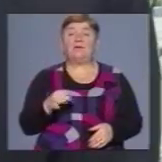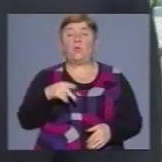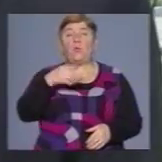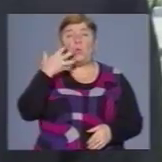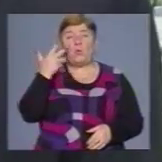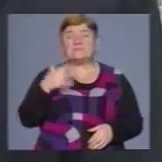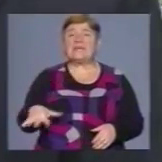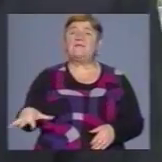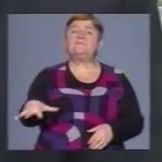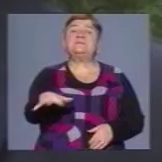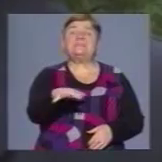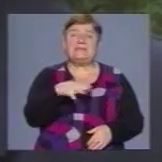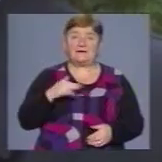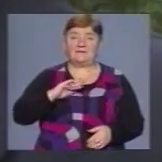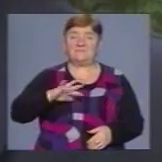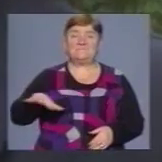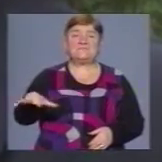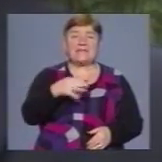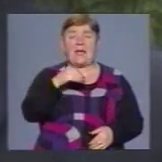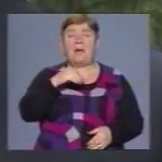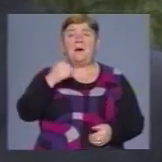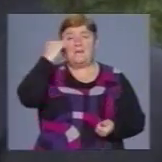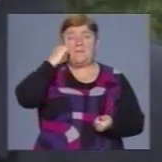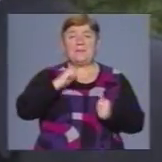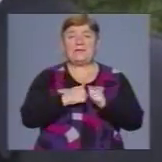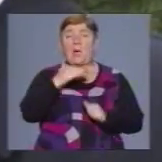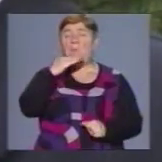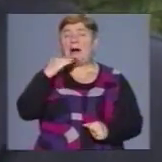то всіх і наших. Багато з нашого села було